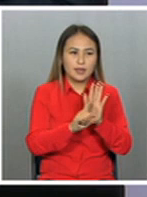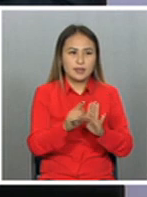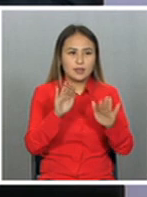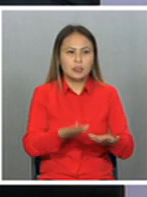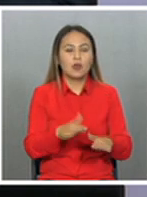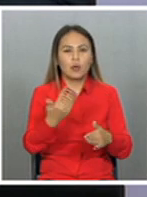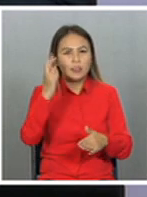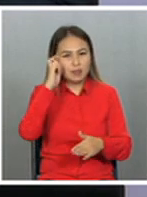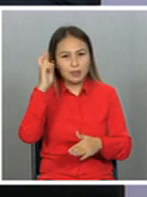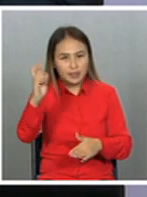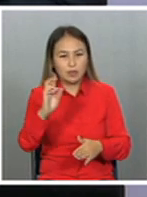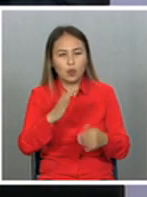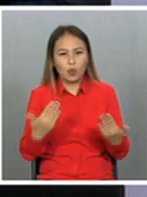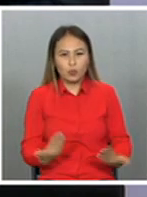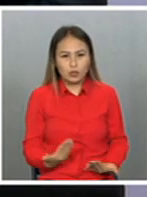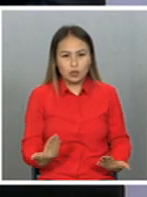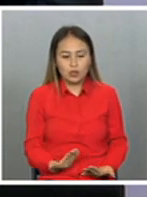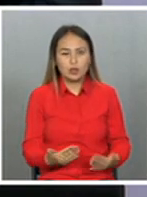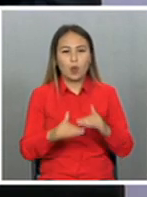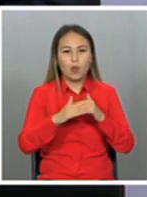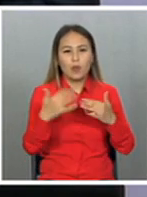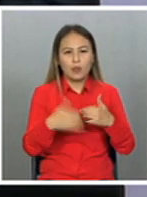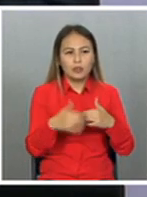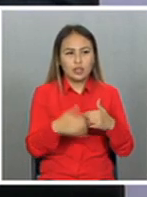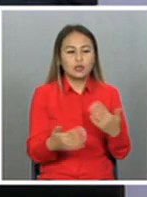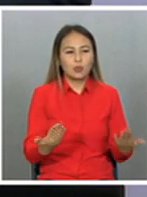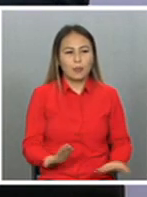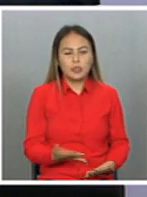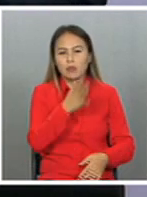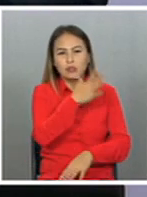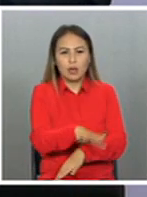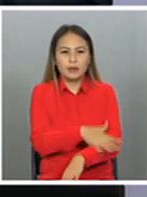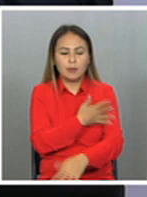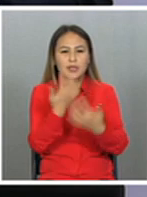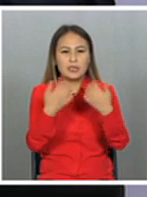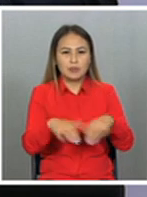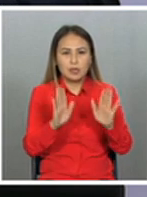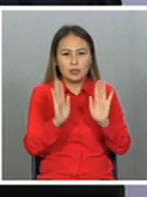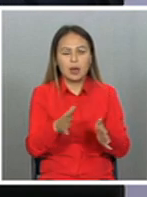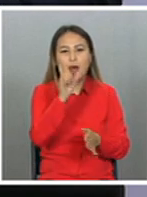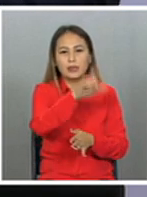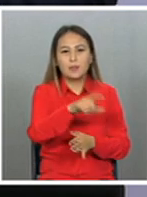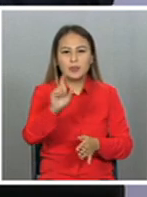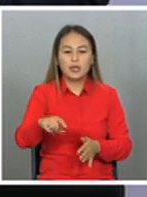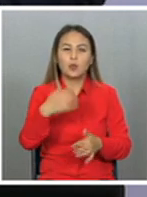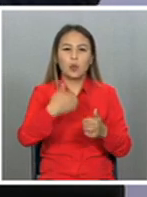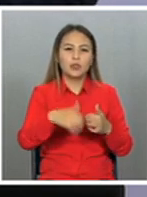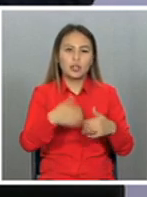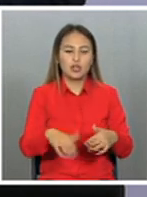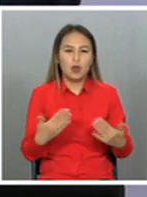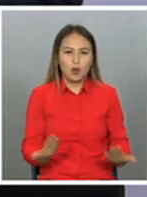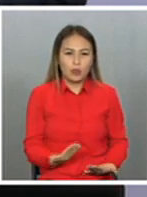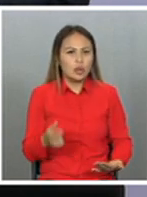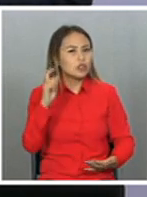осы мемлекеттерде өмір сүретін орташа өмір сүру ұзақтығымен есептеледі. Яғни адамдардың орташа өмір сүру